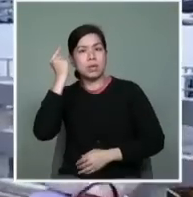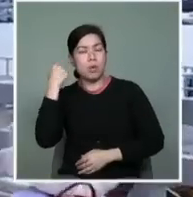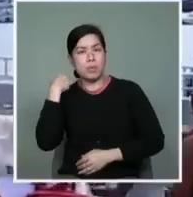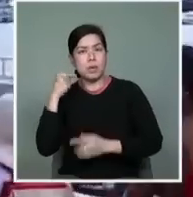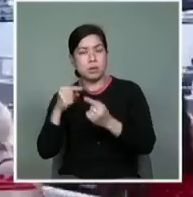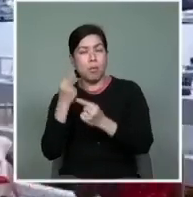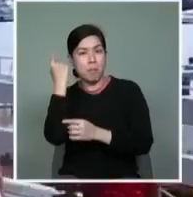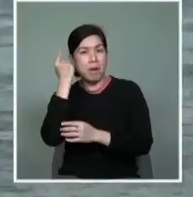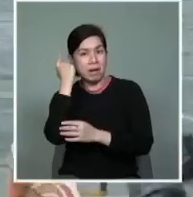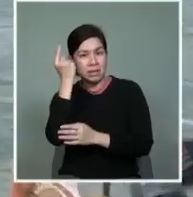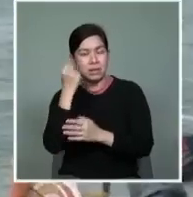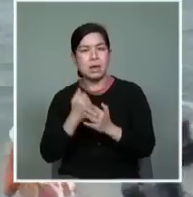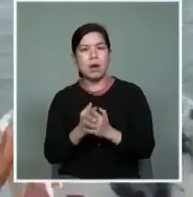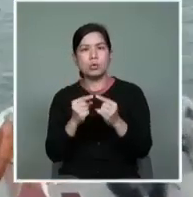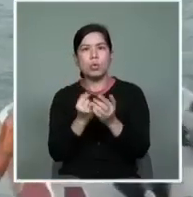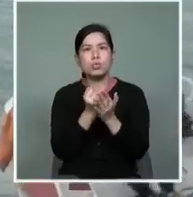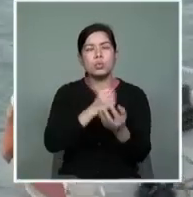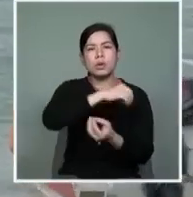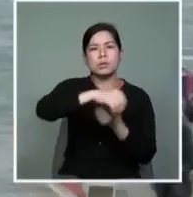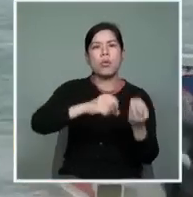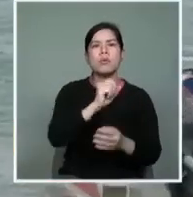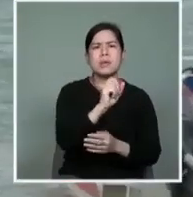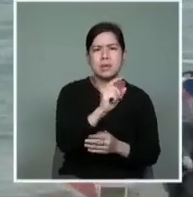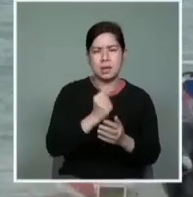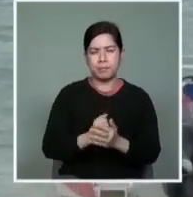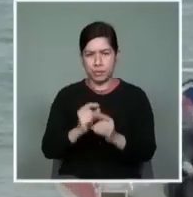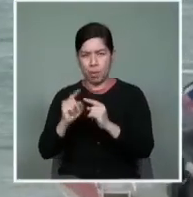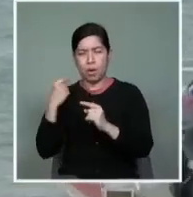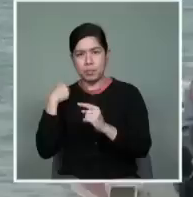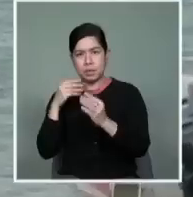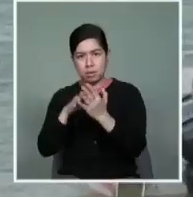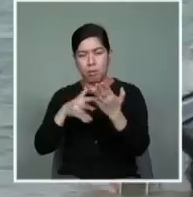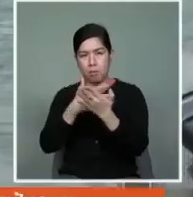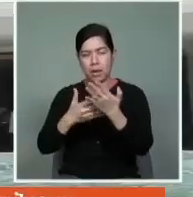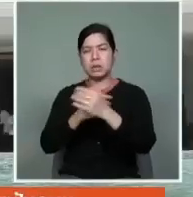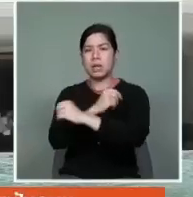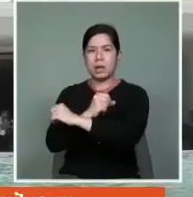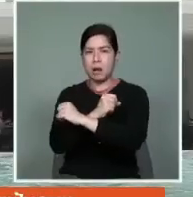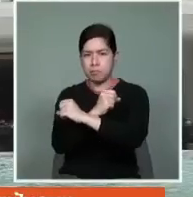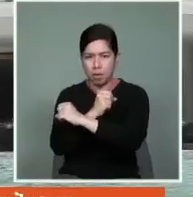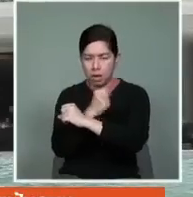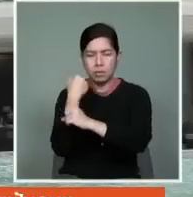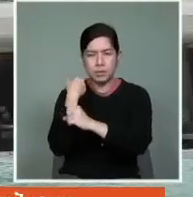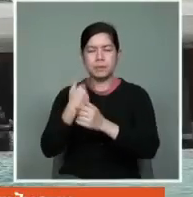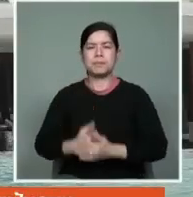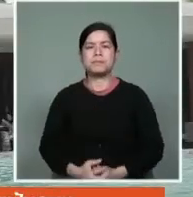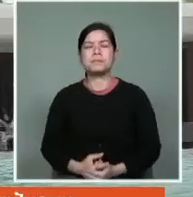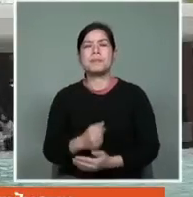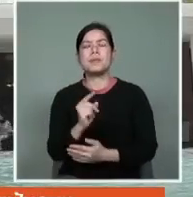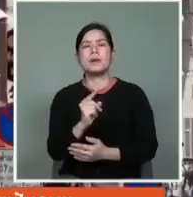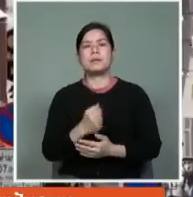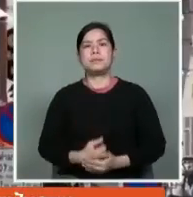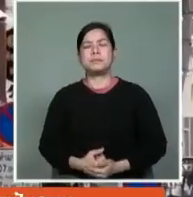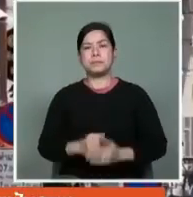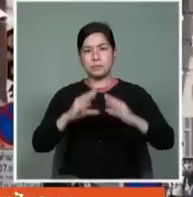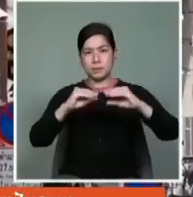ที่ยวแต่อีกด้านนึงก็ยังมีมาตรการคุมเข้มการป้องกันการระบาดของโควิด -19 นะคะก็เป็นประเด็นสืบเนื่องมาจาก